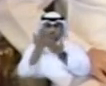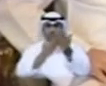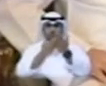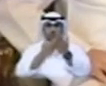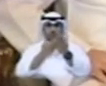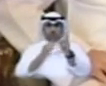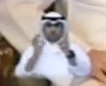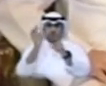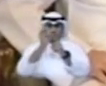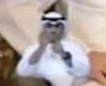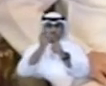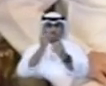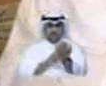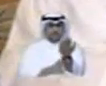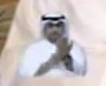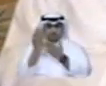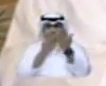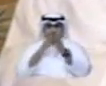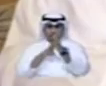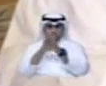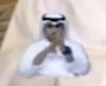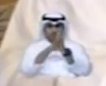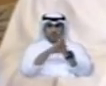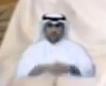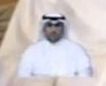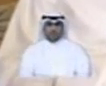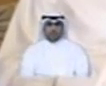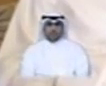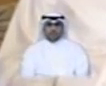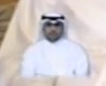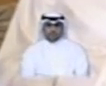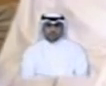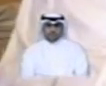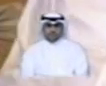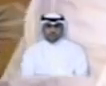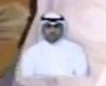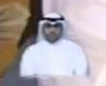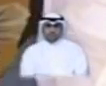للوصول لمناهج عصرية ومتطورة. ديما دحدال، تلفزيون دولة الكويت.